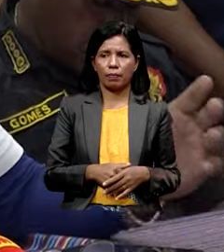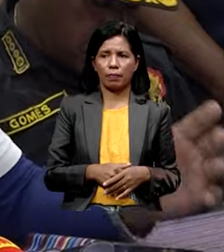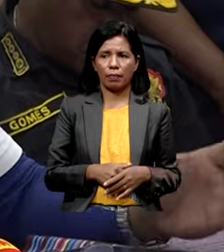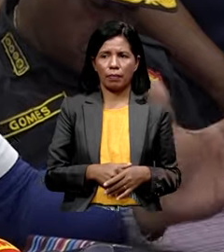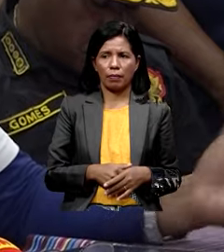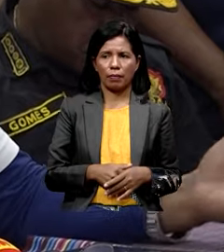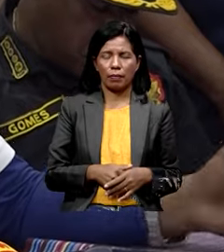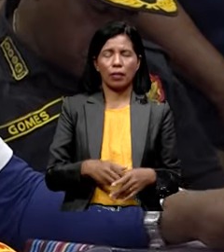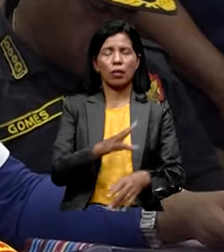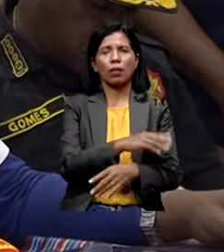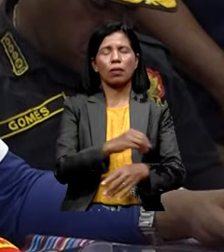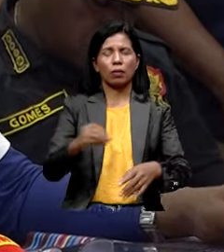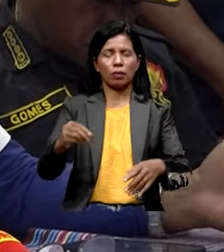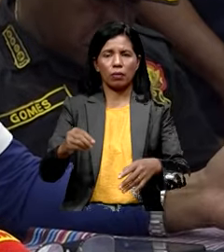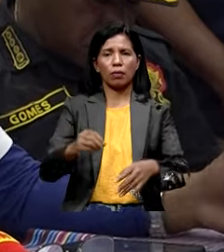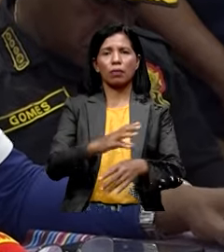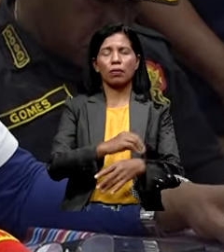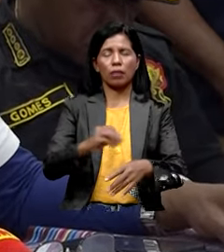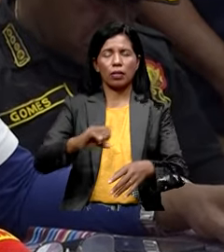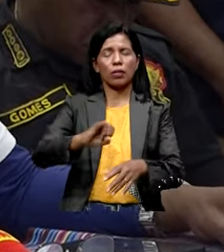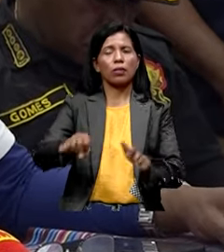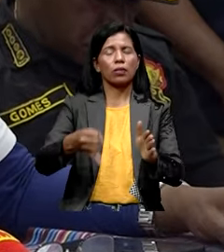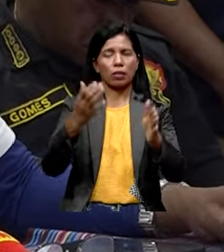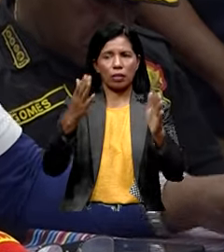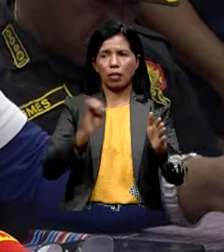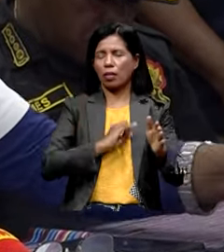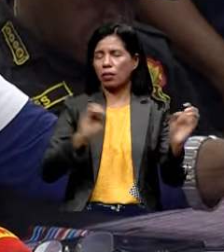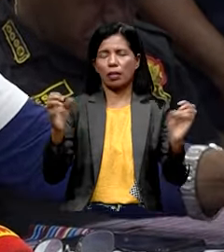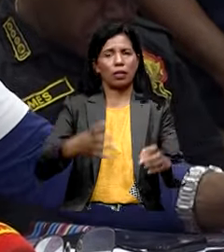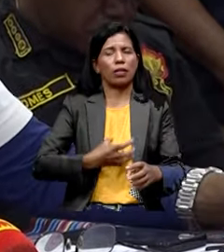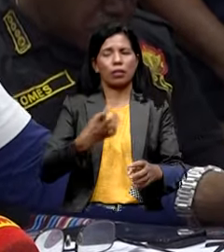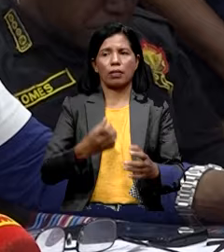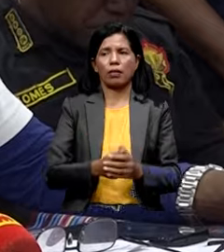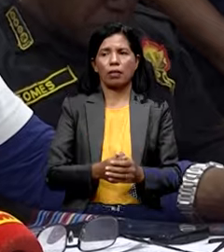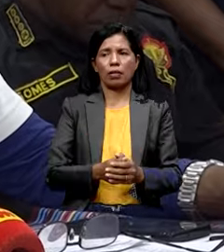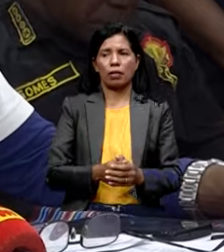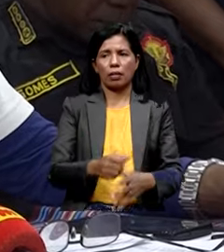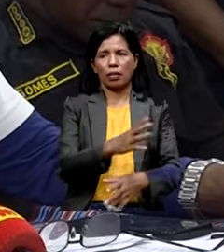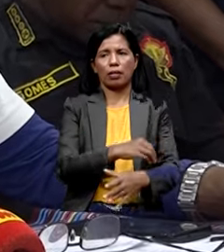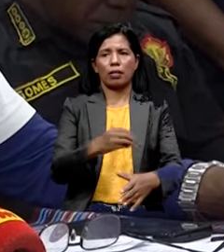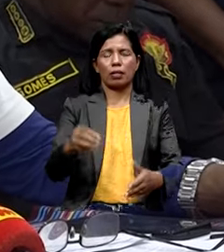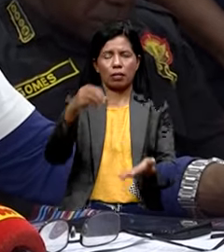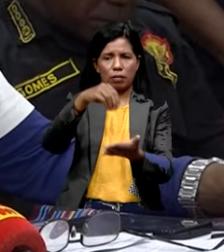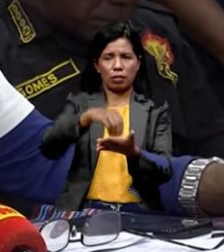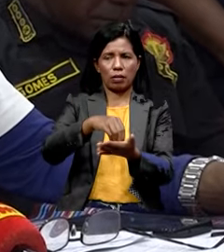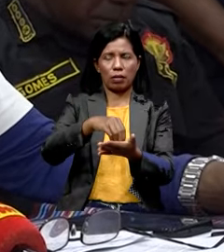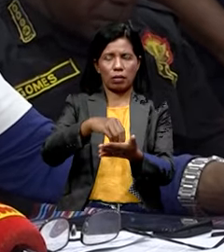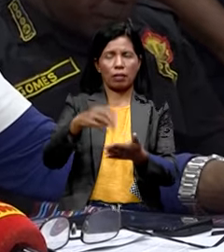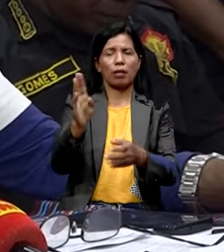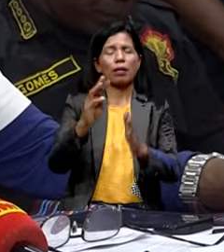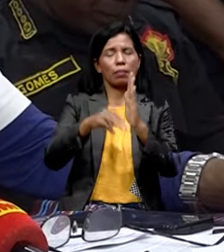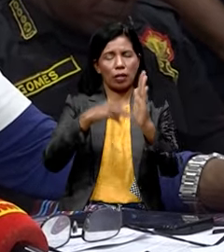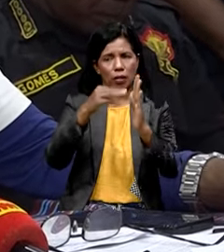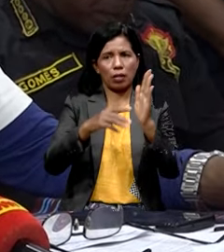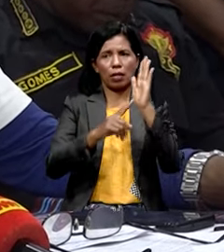Kodik etika jornalista tenge iha baga. Favorita, ita nerit, haula hirusida. Mas pelo menos, tau media tengi